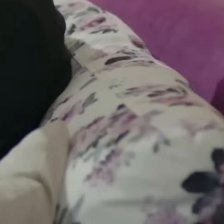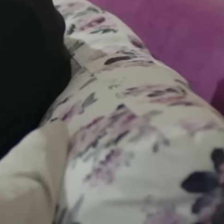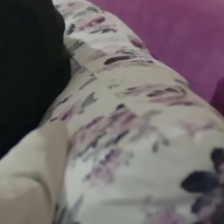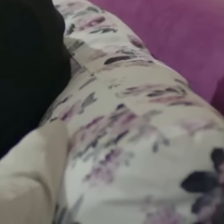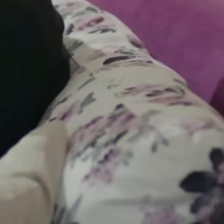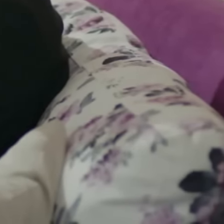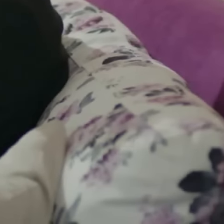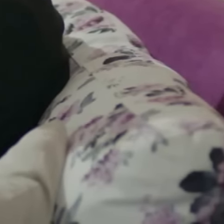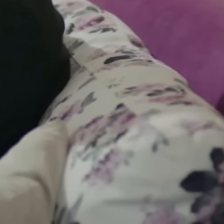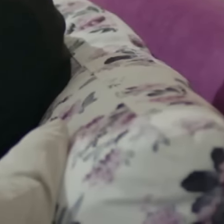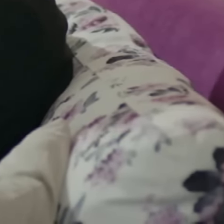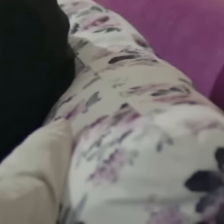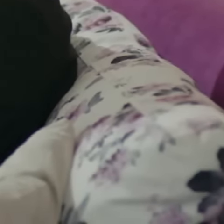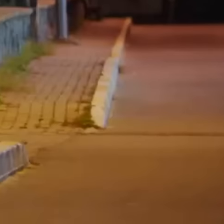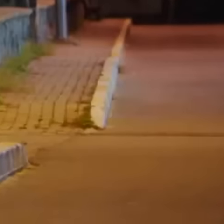baş sallıyor.